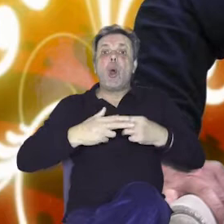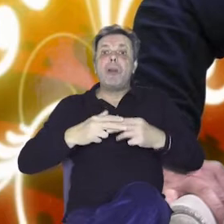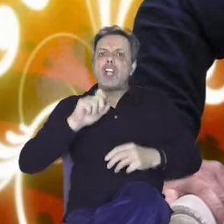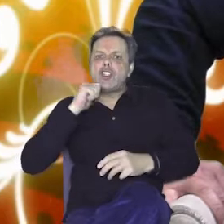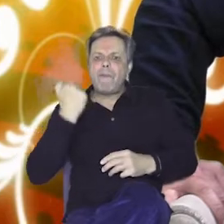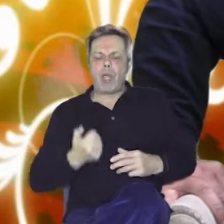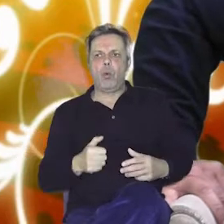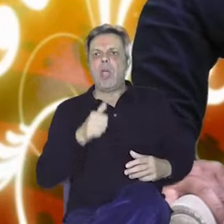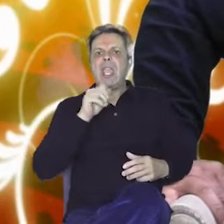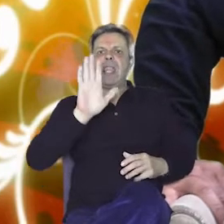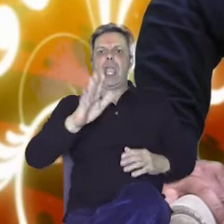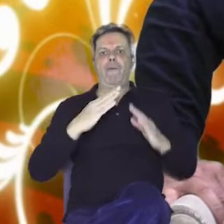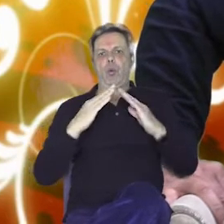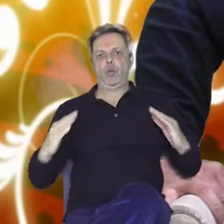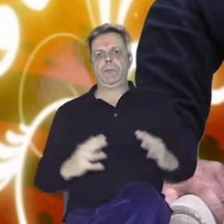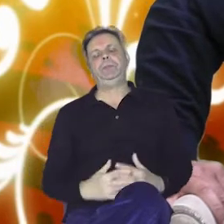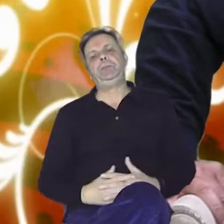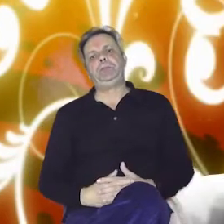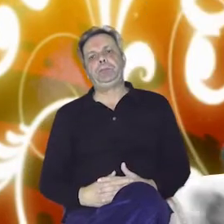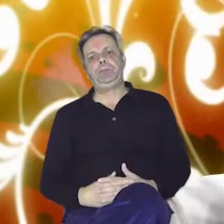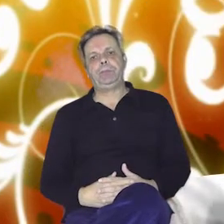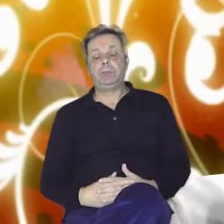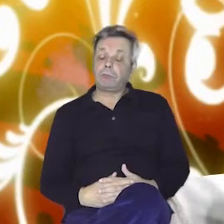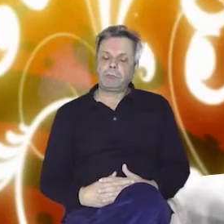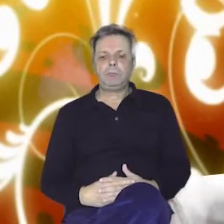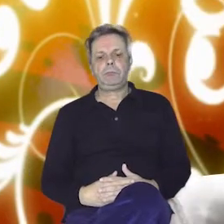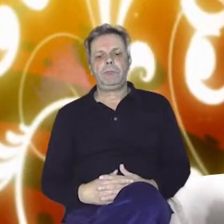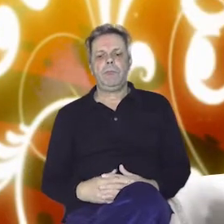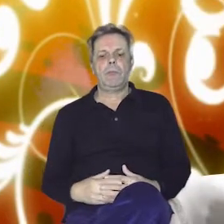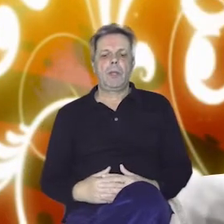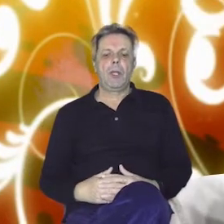i njegovoj kući. Vrlo interesantno